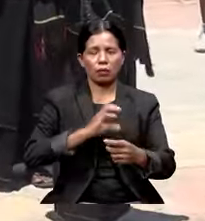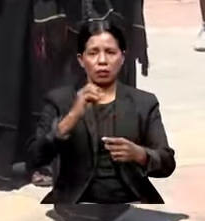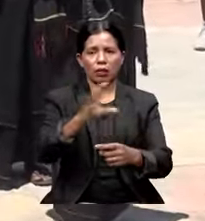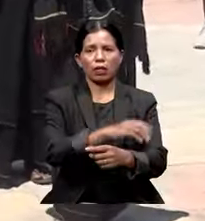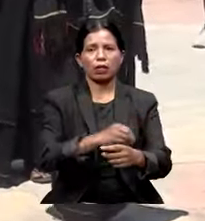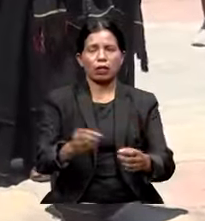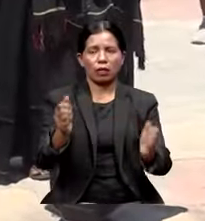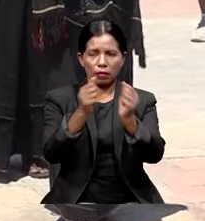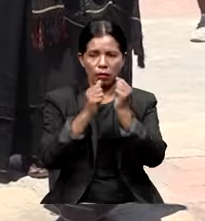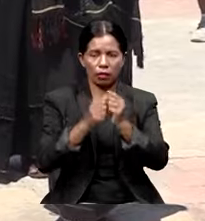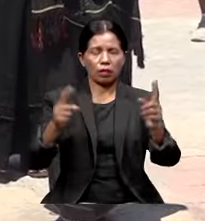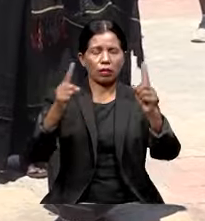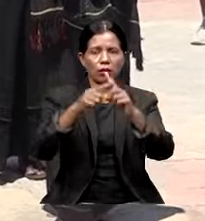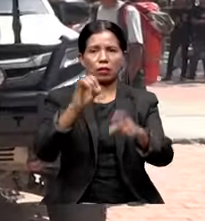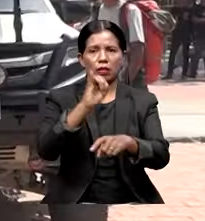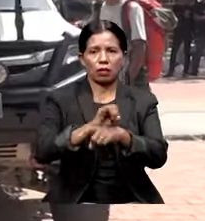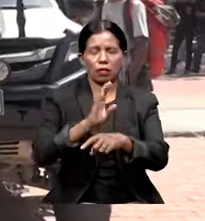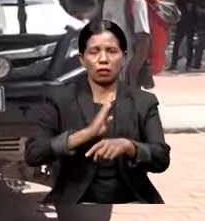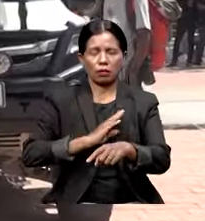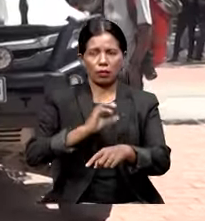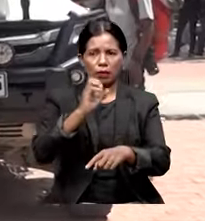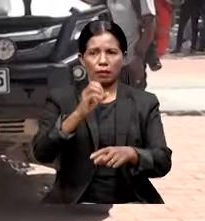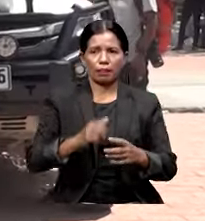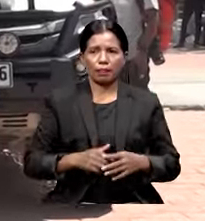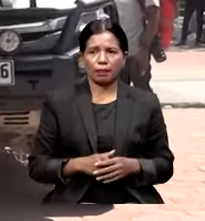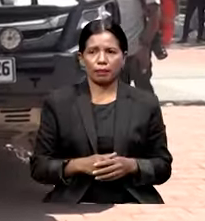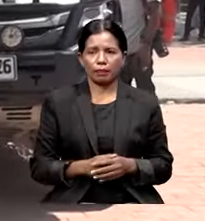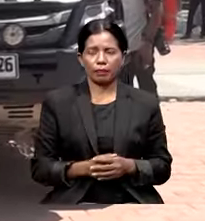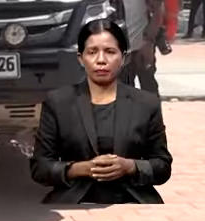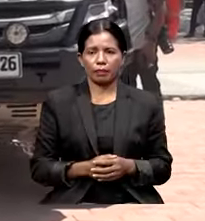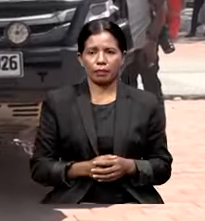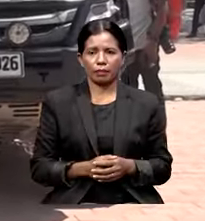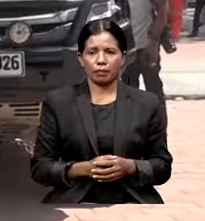dia kompanya to paroki Bobonaro. Santina Simões Jacinto Fuca Giamen.